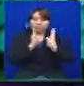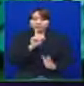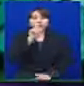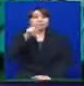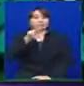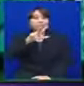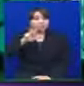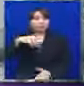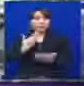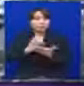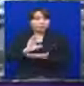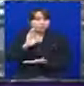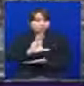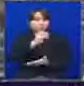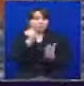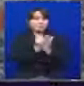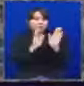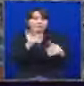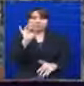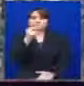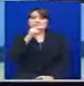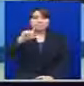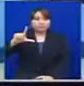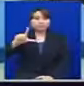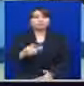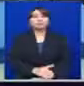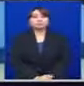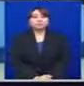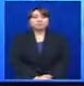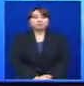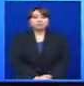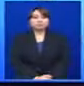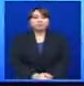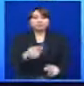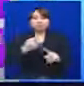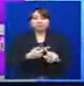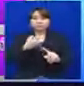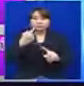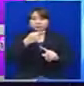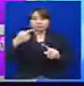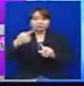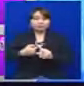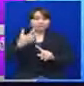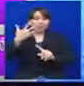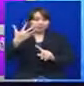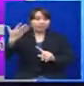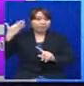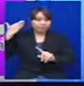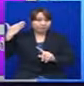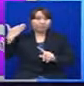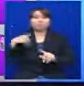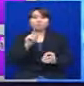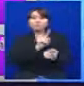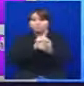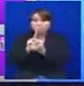ายรวมมูลค่าทุนจดทะเบียนกว่า 80,000 ล้านบาทโดยจากเดือนมกราคมถึงพฤษภาคมที่ผ่านมาค่ะ